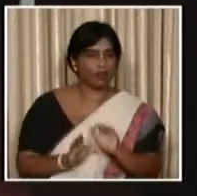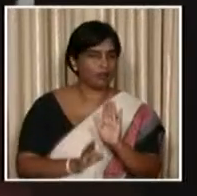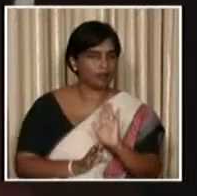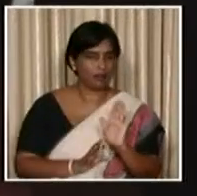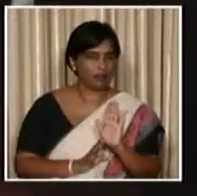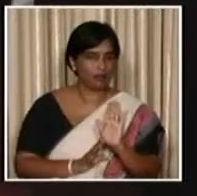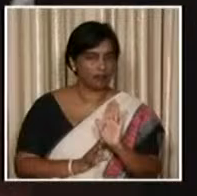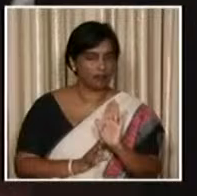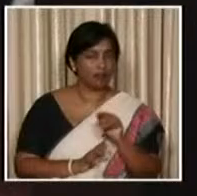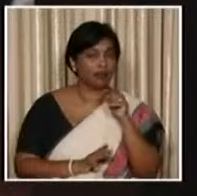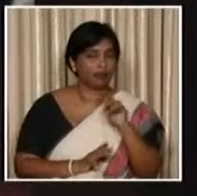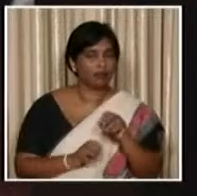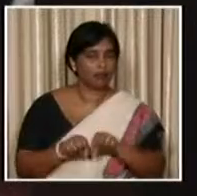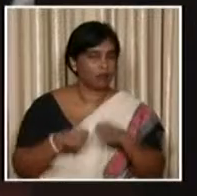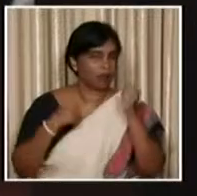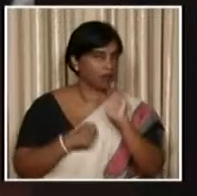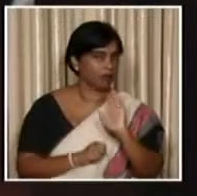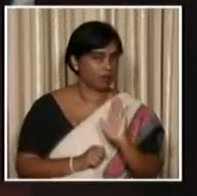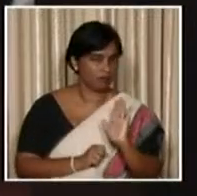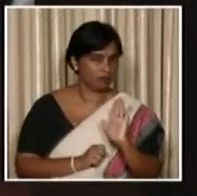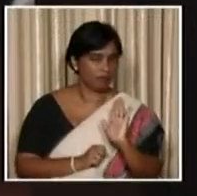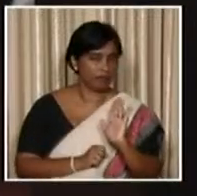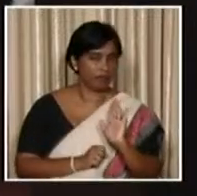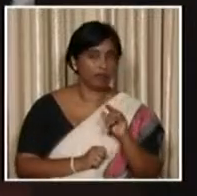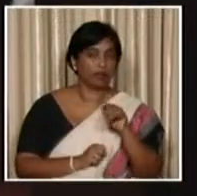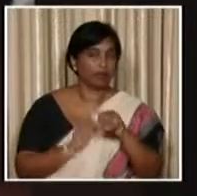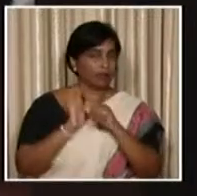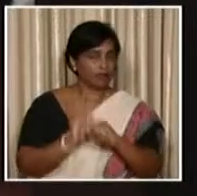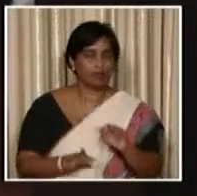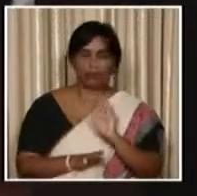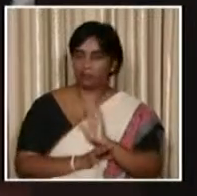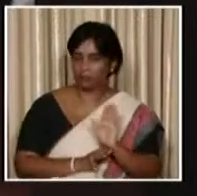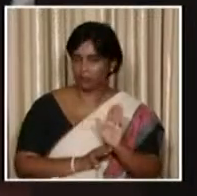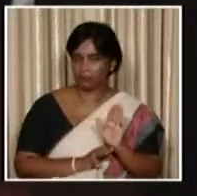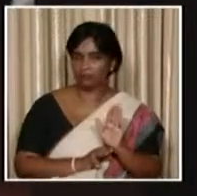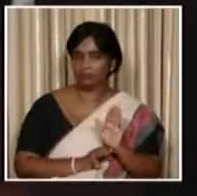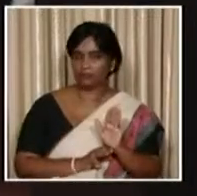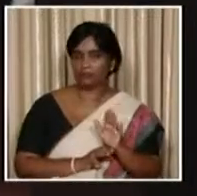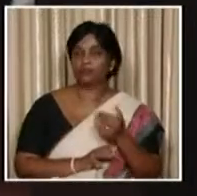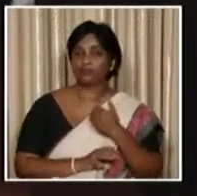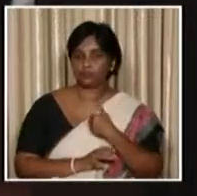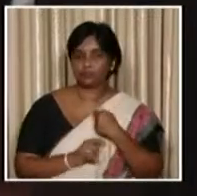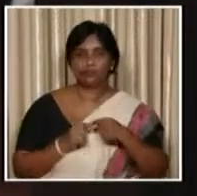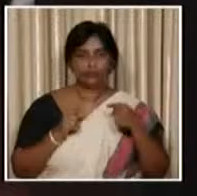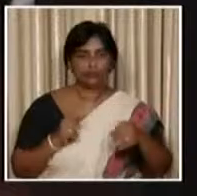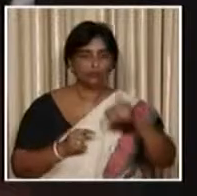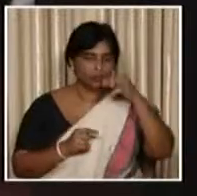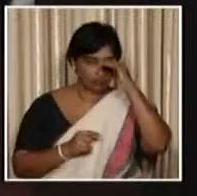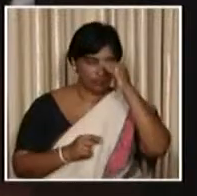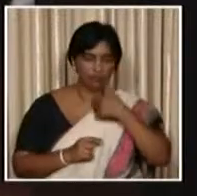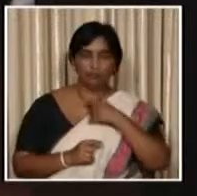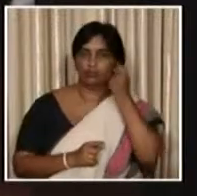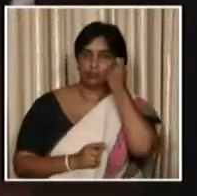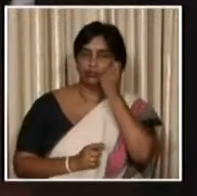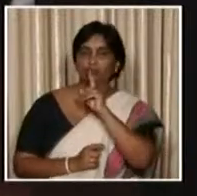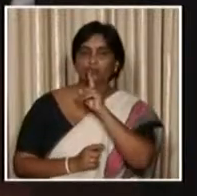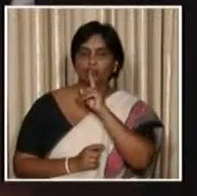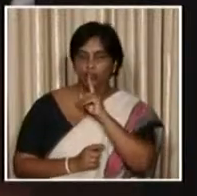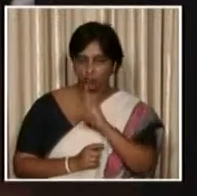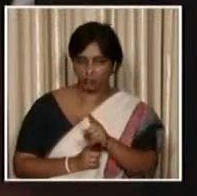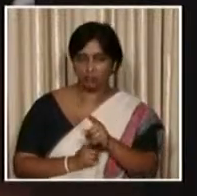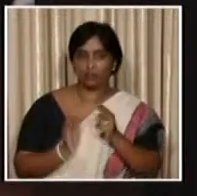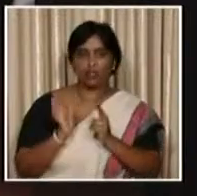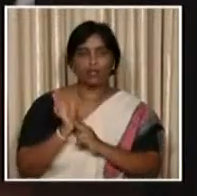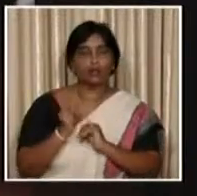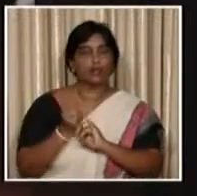එපා. ඒක පළුදු කරන්න එපා. ඒක යටපත් කරන්න එපා. මම විපක්ෂ නායක හැටියට යෝජනා කරා.